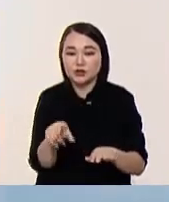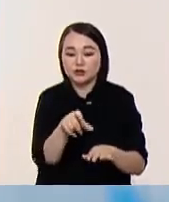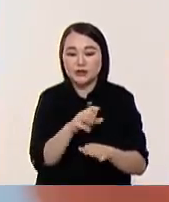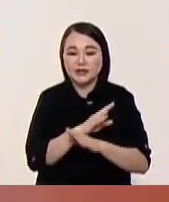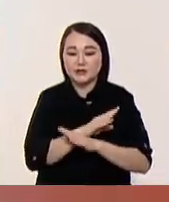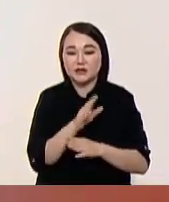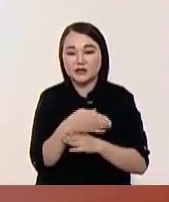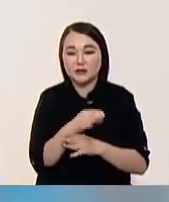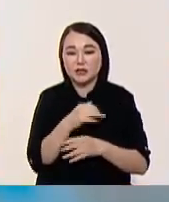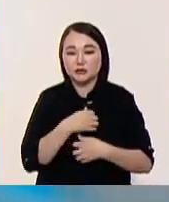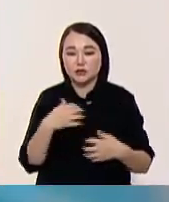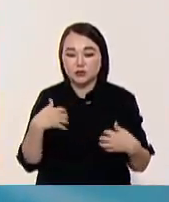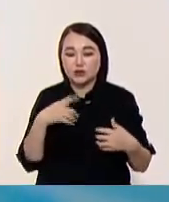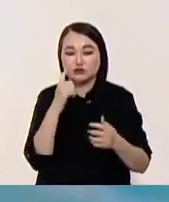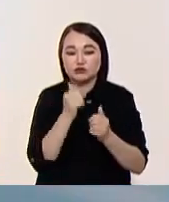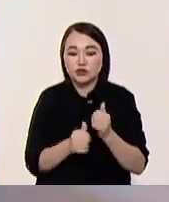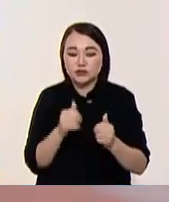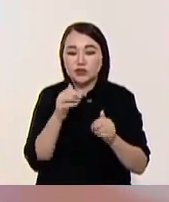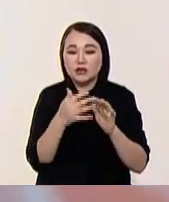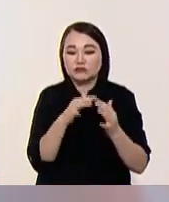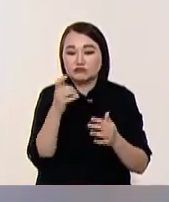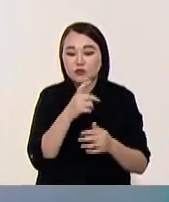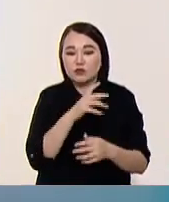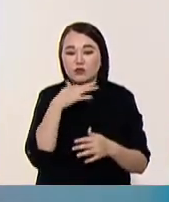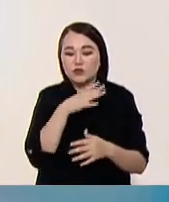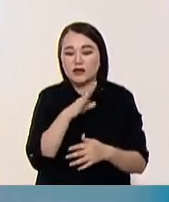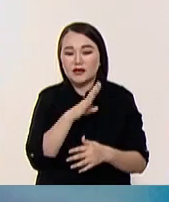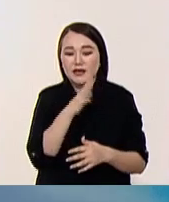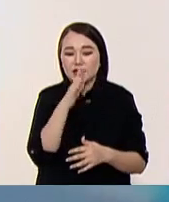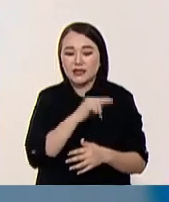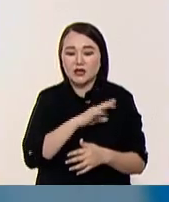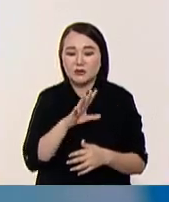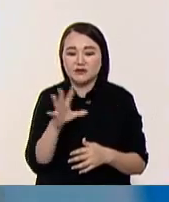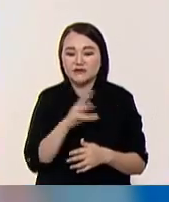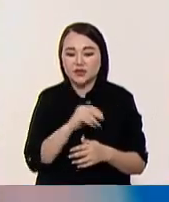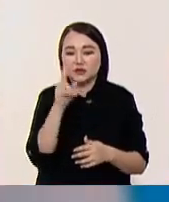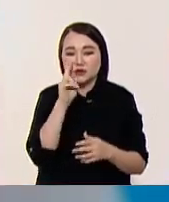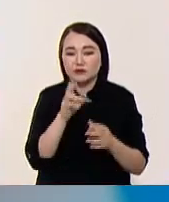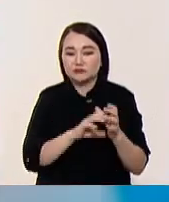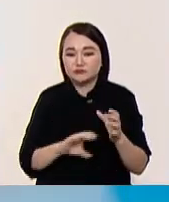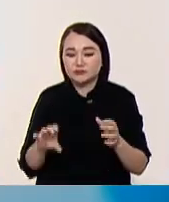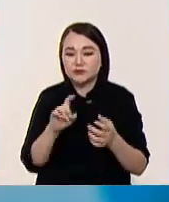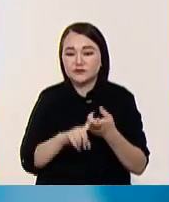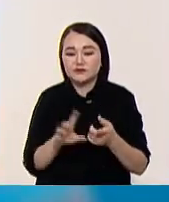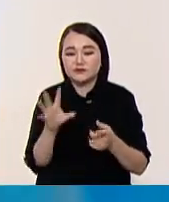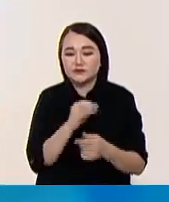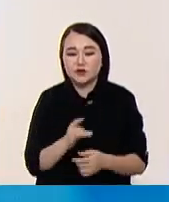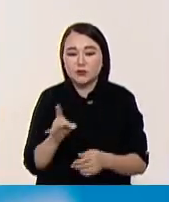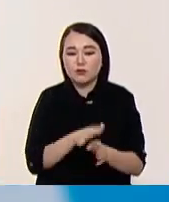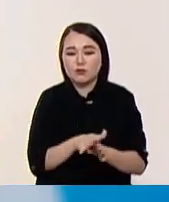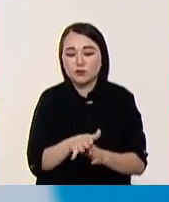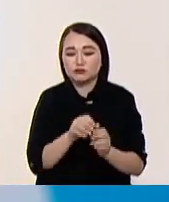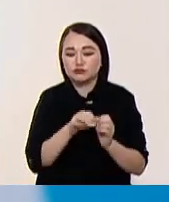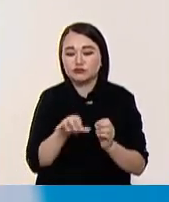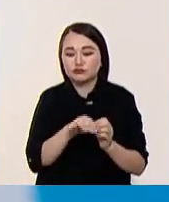гибнет рыба и скот. Очистные сооружения уже много лет не работают, поэтому все бытовые и производственные отходы из всего района сливают